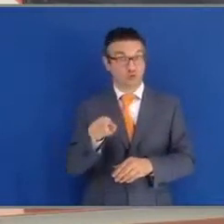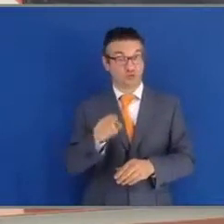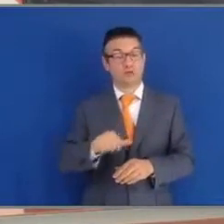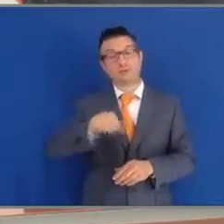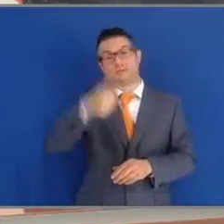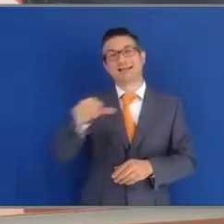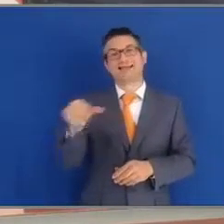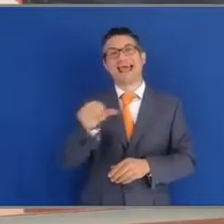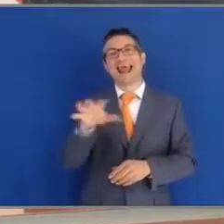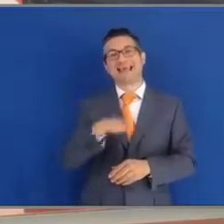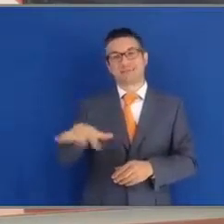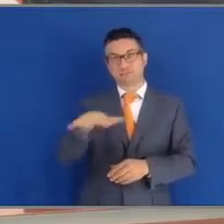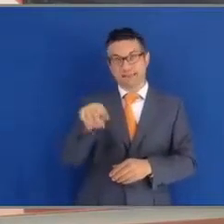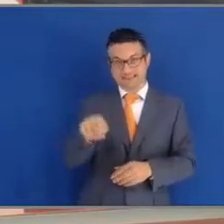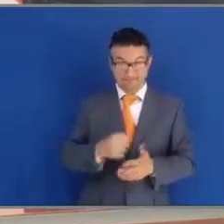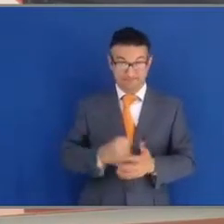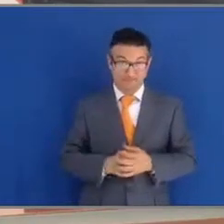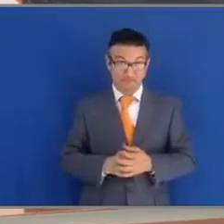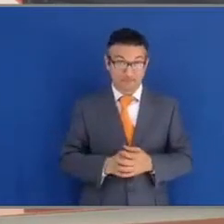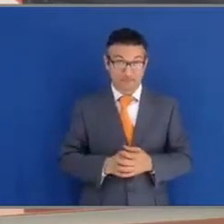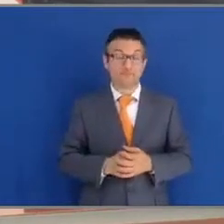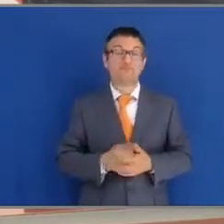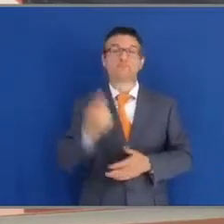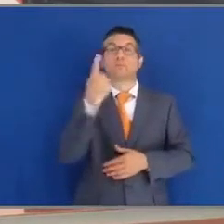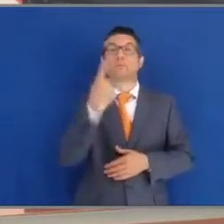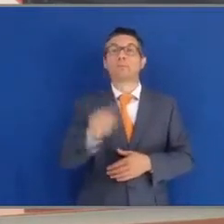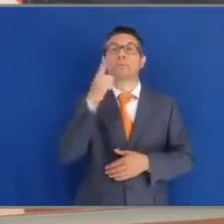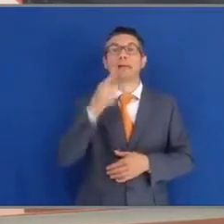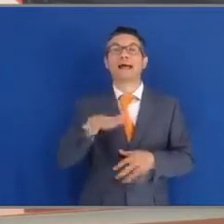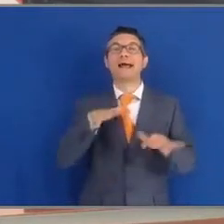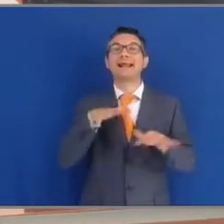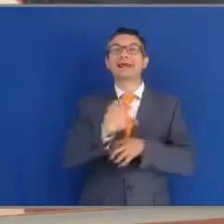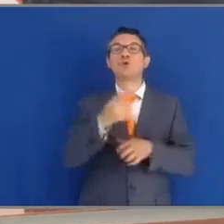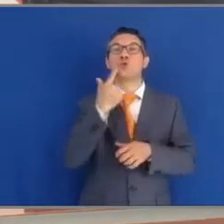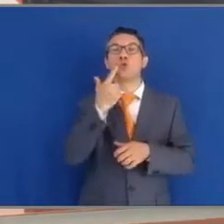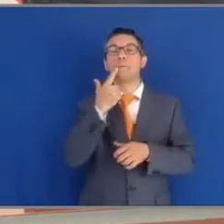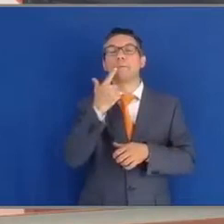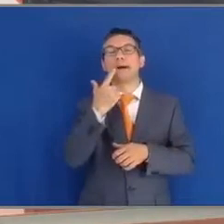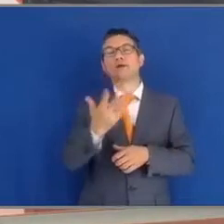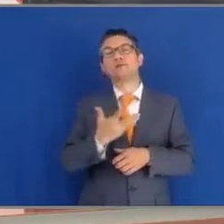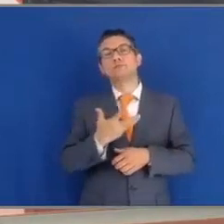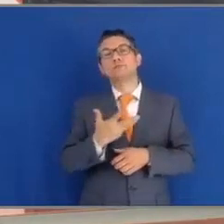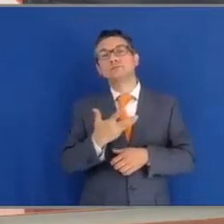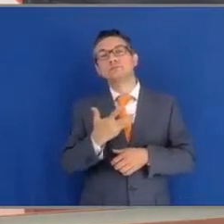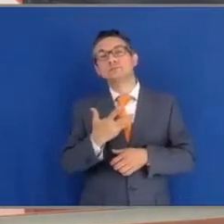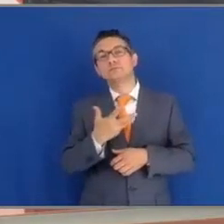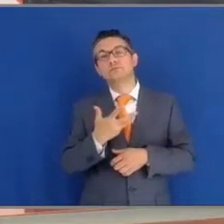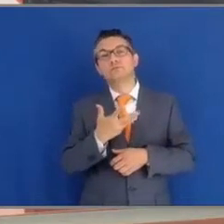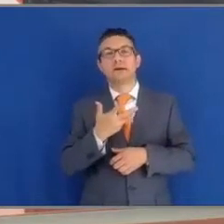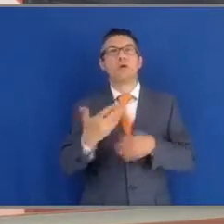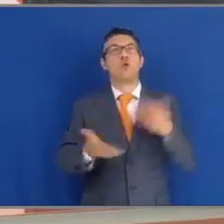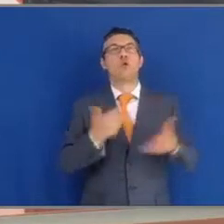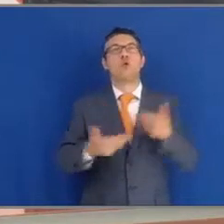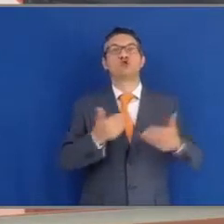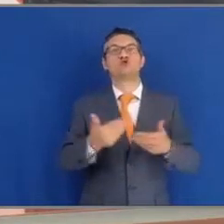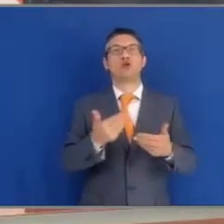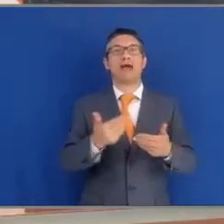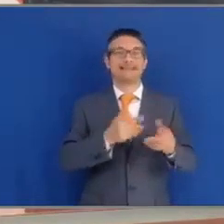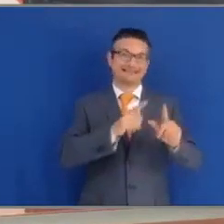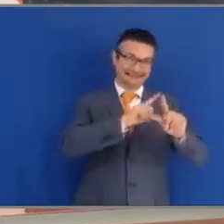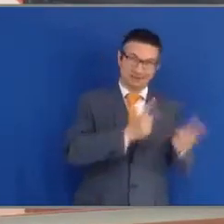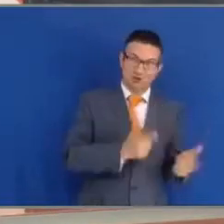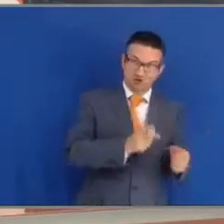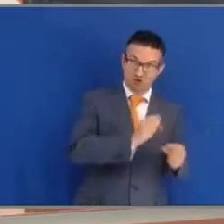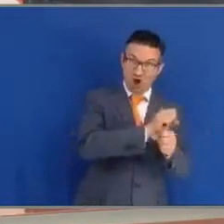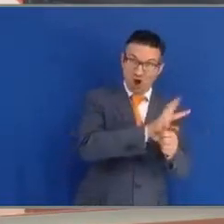quanto riguarda la questione del recupero delle prestazioni non a carattere di urgenza che sono state causa